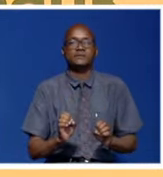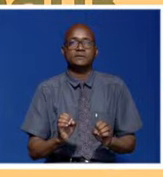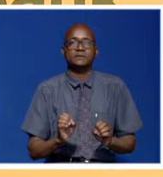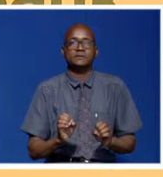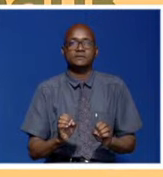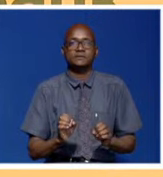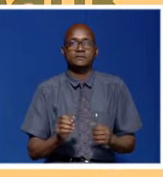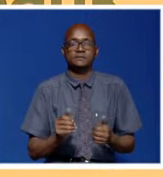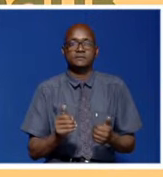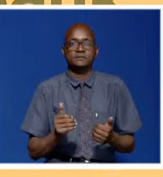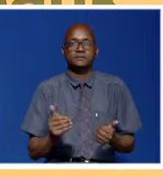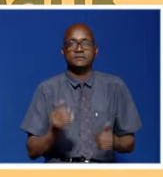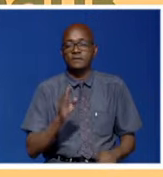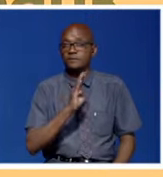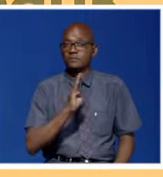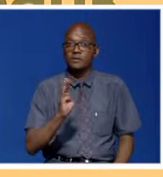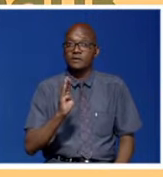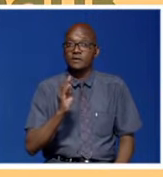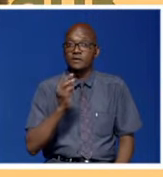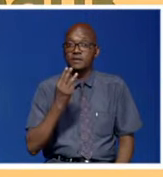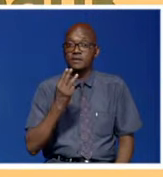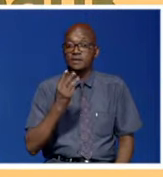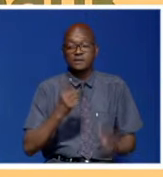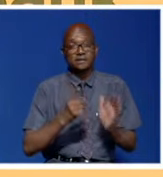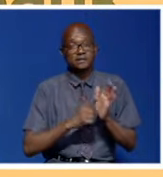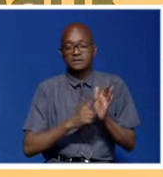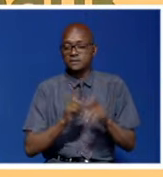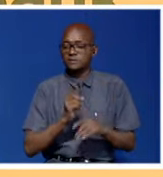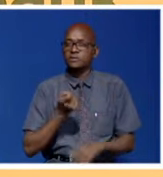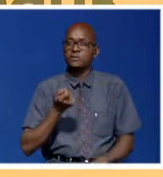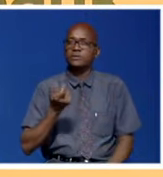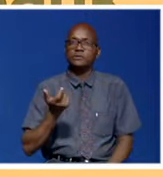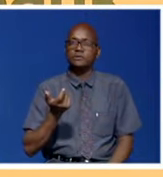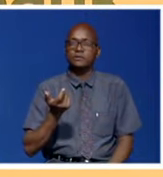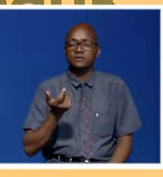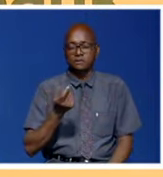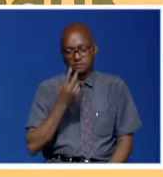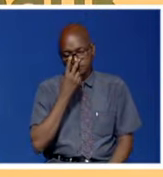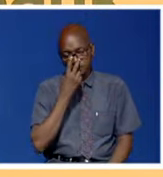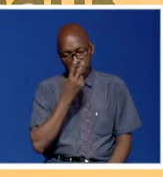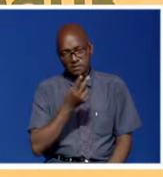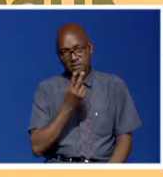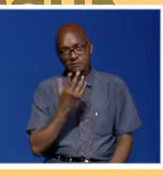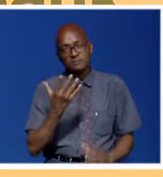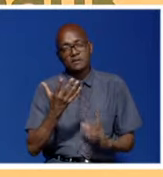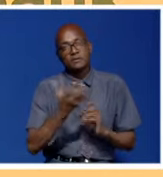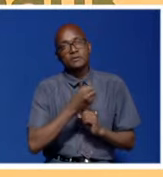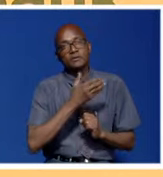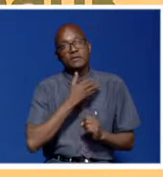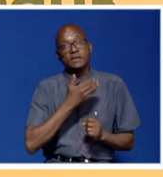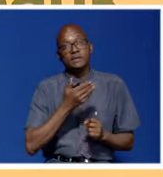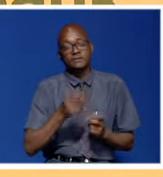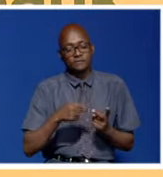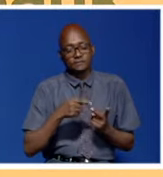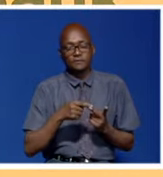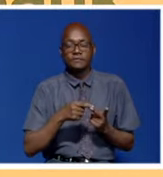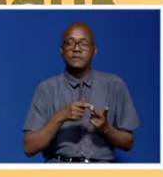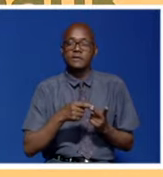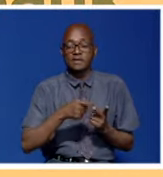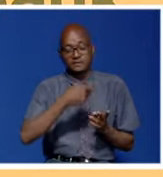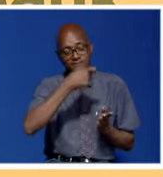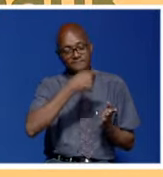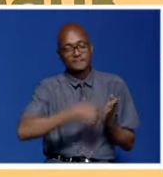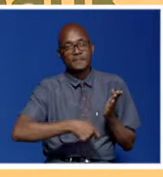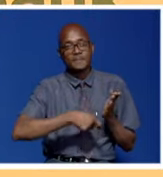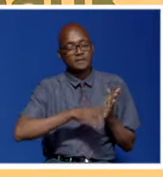hatulali kwa sababu bilioni 36 sio kitu kidogo. Kwa ukiangalia mfano mapato yetu ya commission na fees yameongezeka